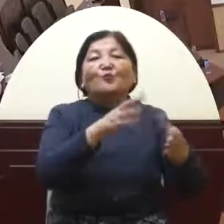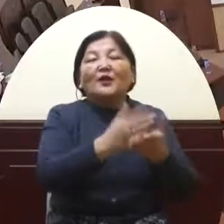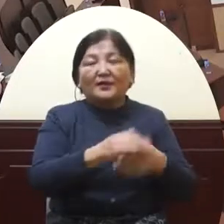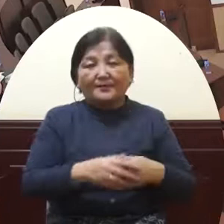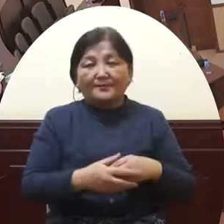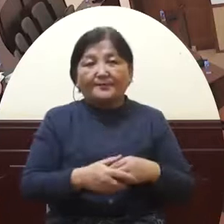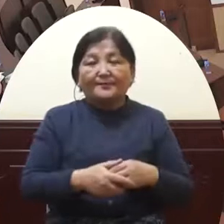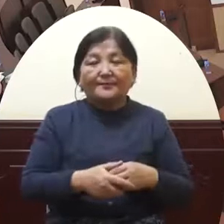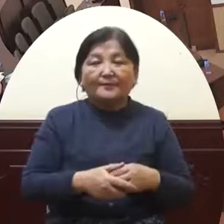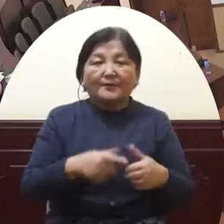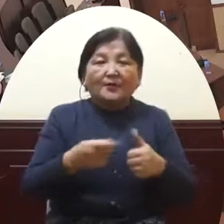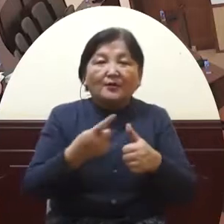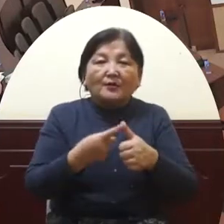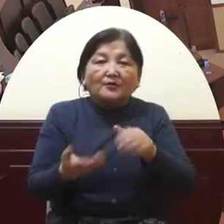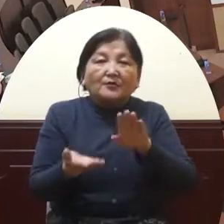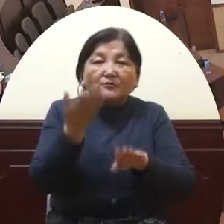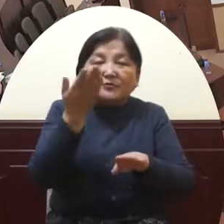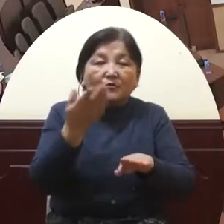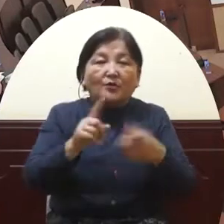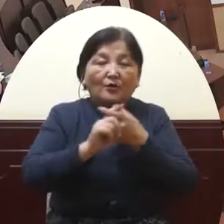энэ бэлэг